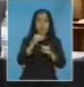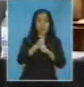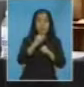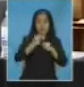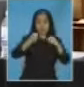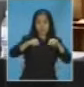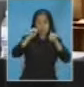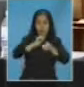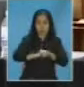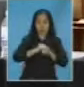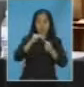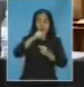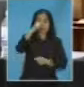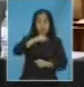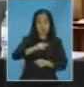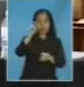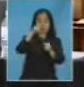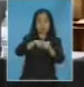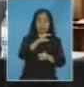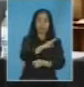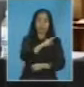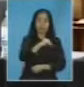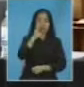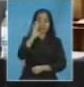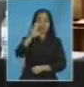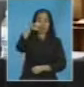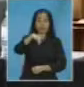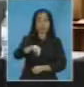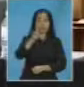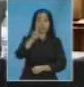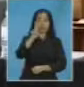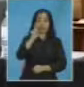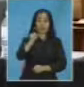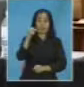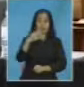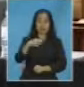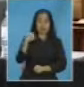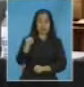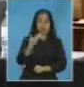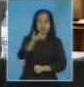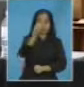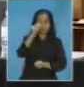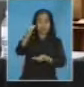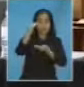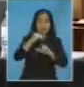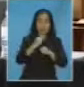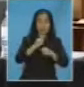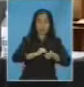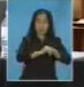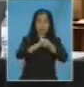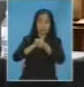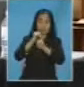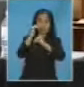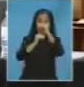โอที่ประเทศไทยเป็นสมาชิกองค์การสหประชาชาติแล้วได้นำแนวของการมีส่วนร่วมของประชาชนในการพัฒนา